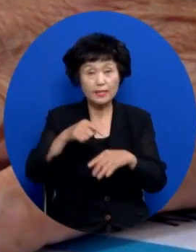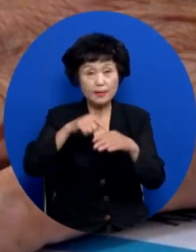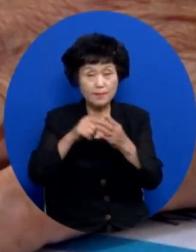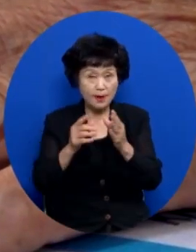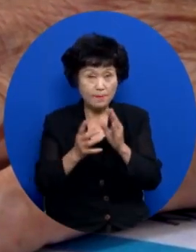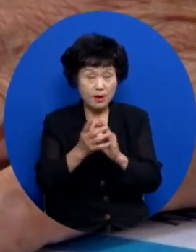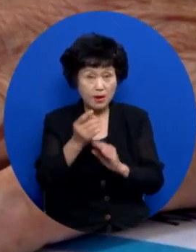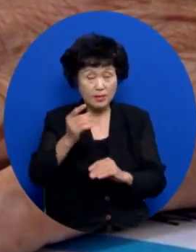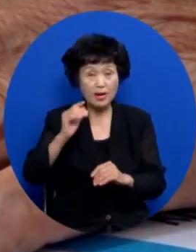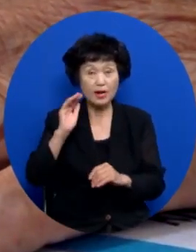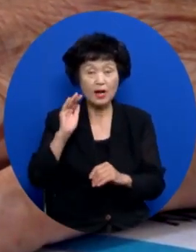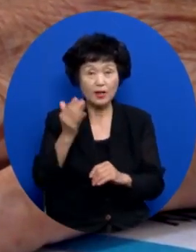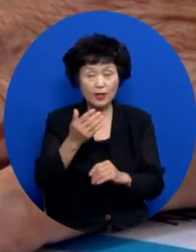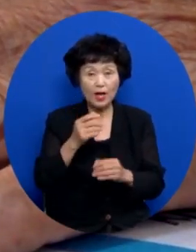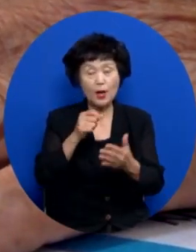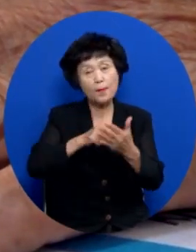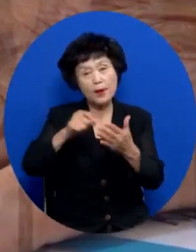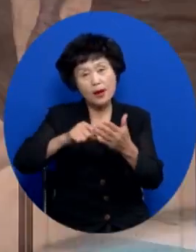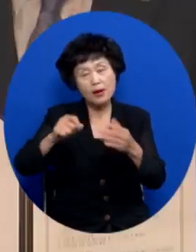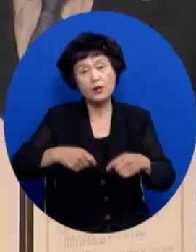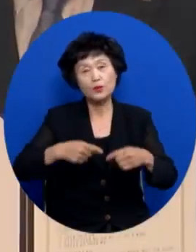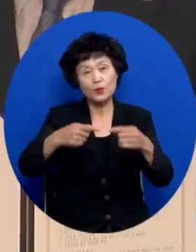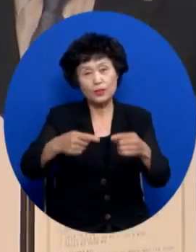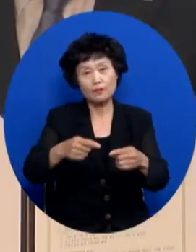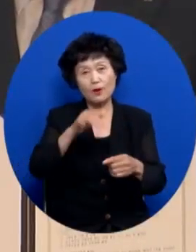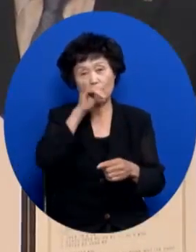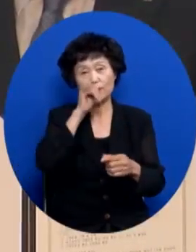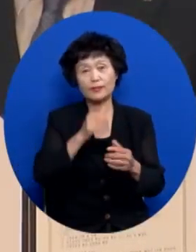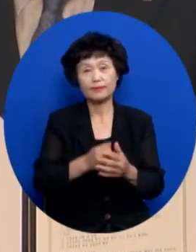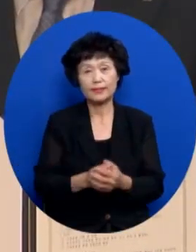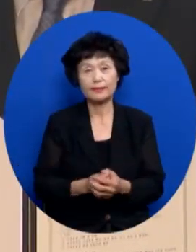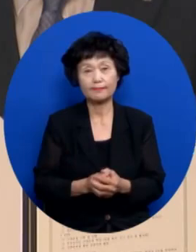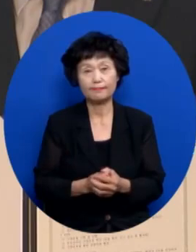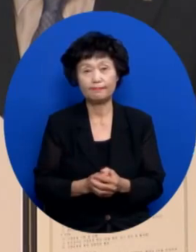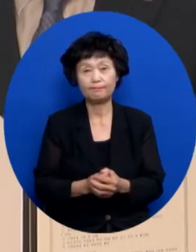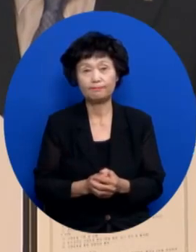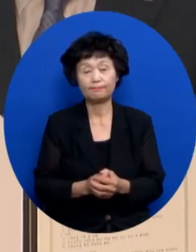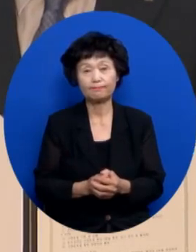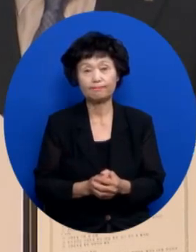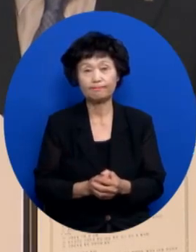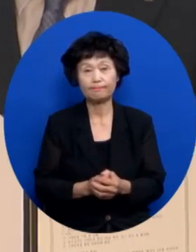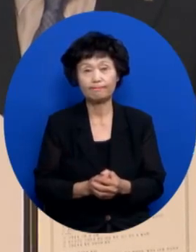아동 돌봄 입법 운동에 동참하고 있습니다. CTS 뉴스 이현지입니다.